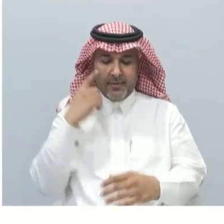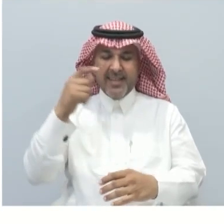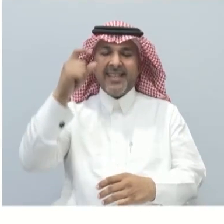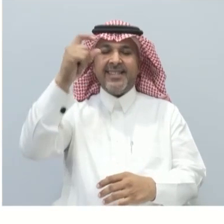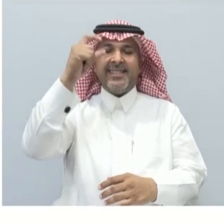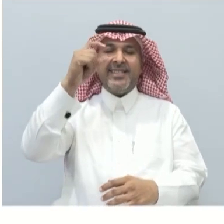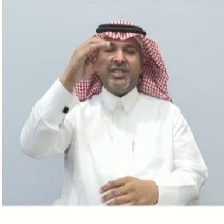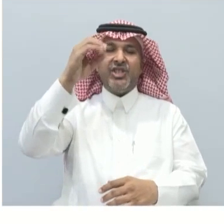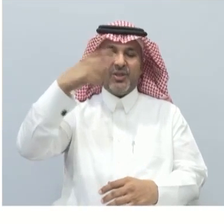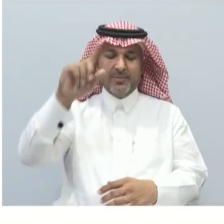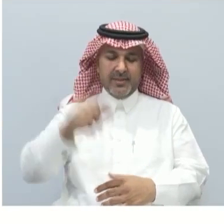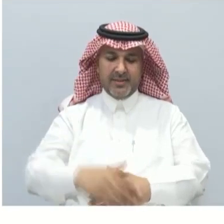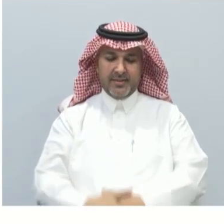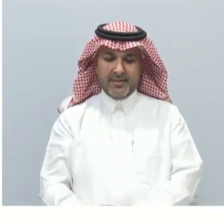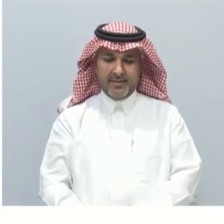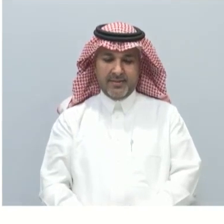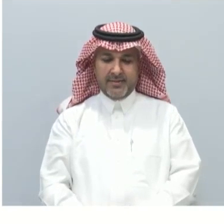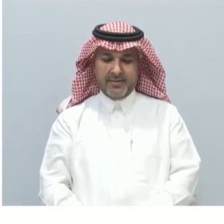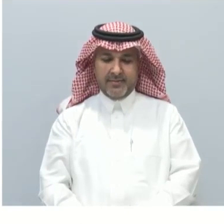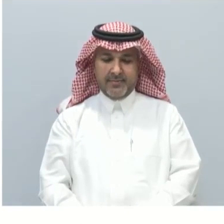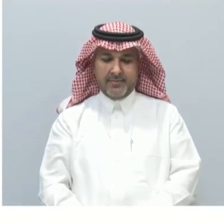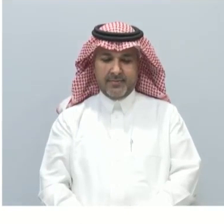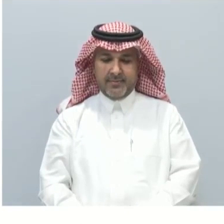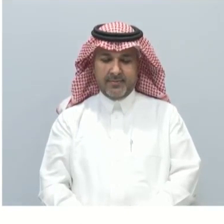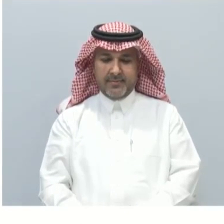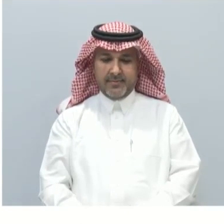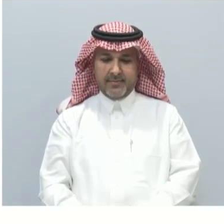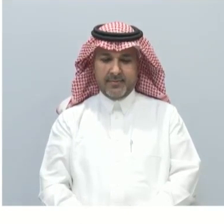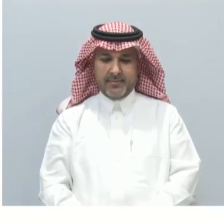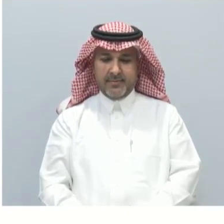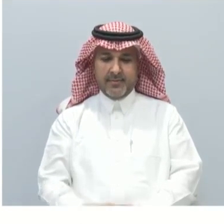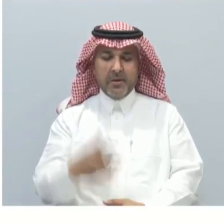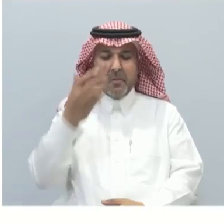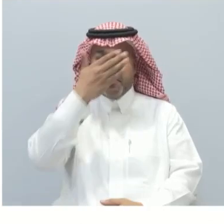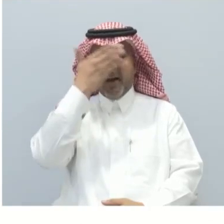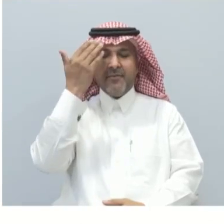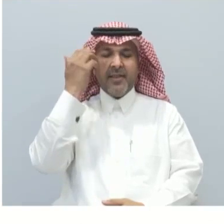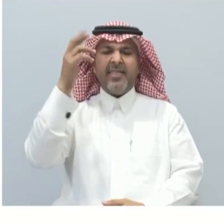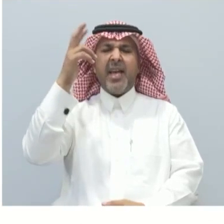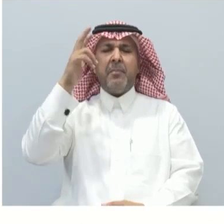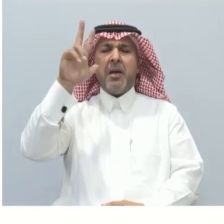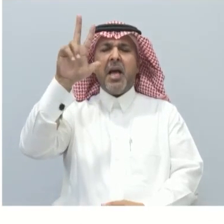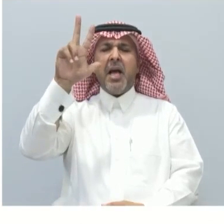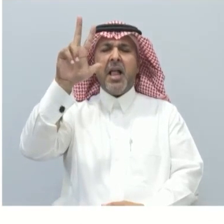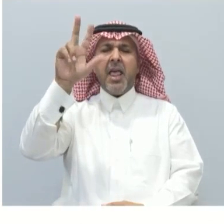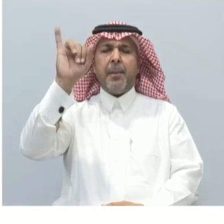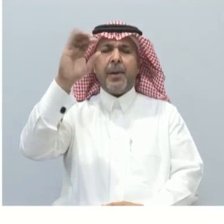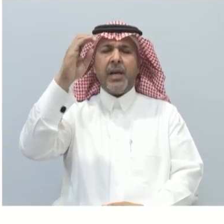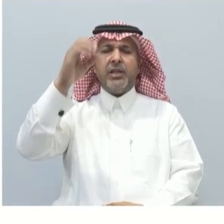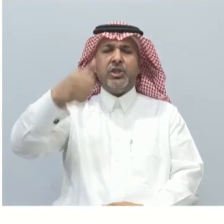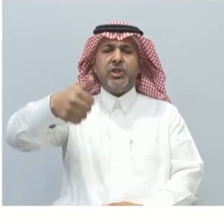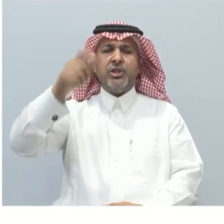الصحيح هو كم هو دال ما هو مجال الداله طبعا المجال بدون تفكير اي داله اسيه بدون